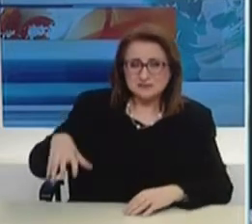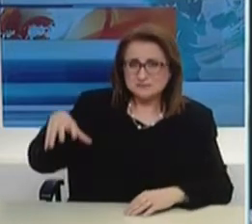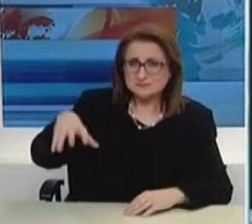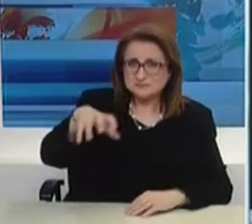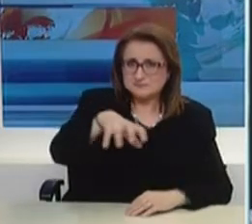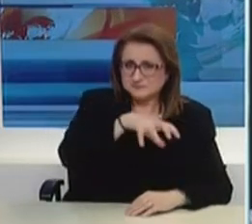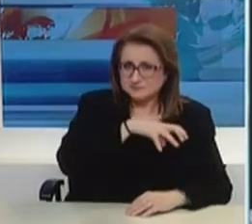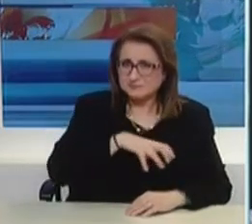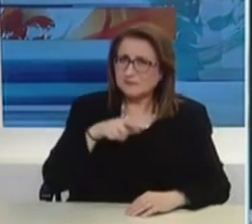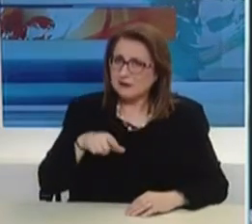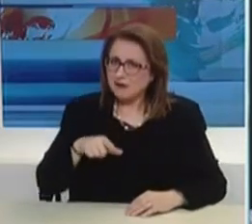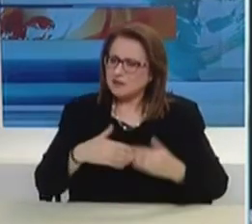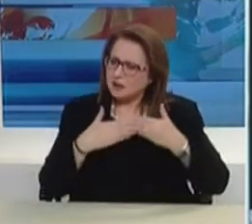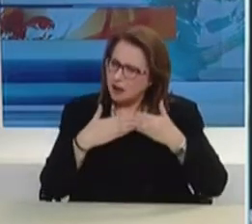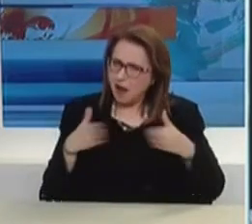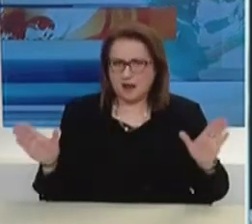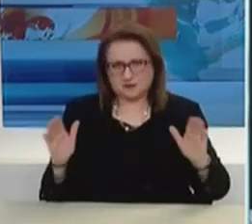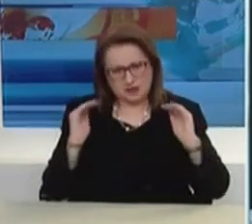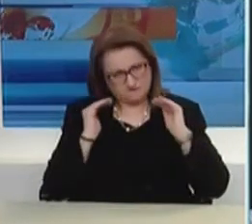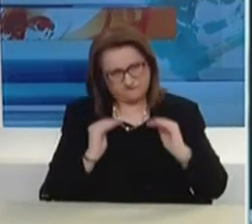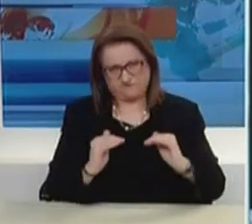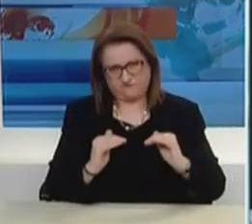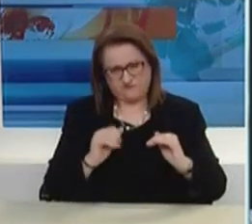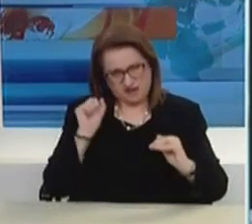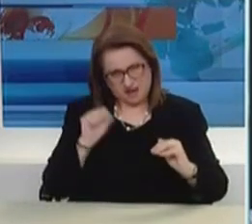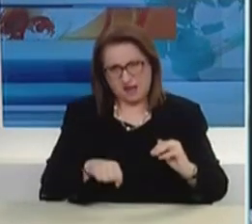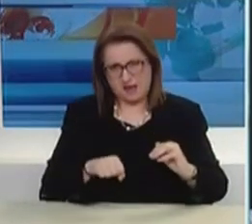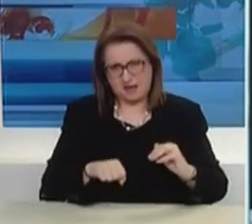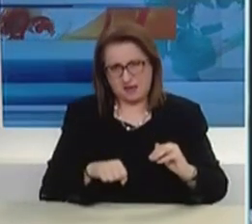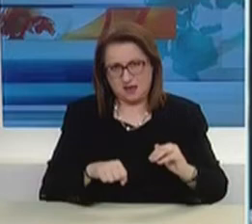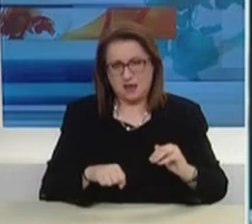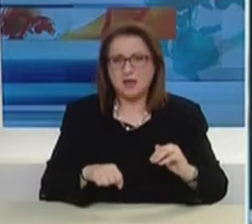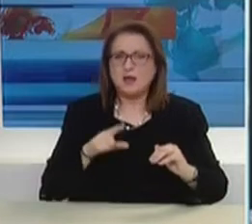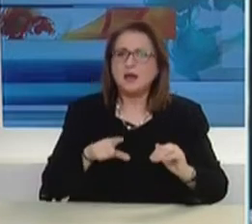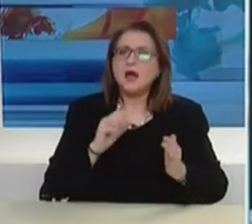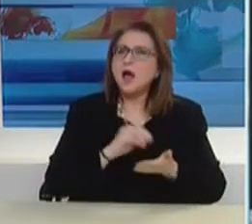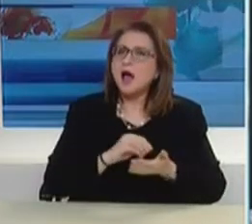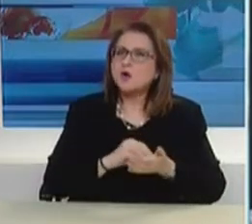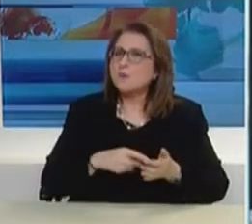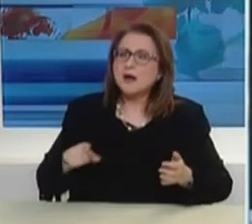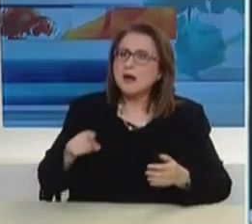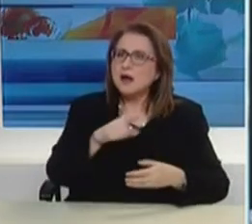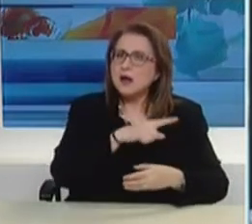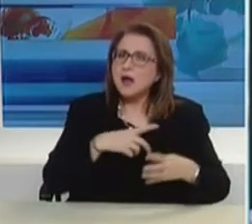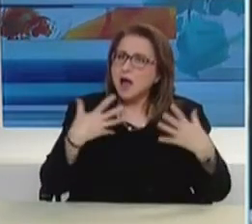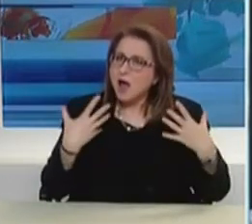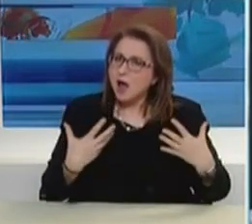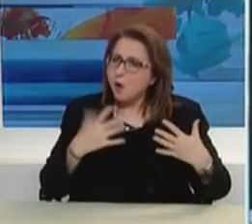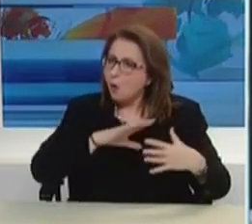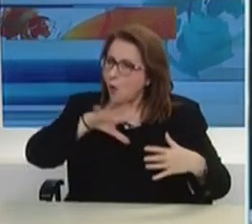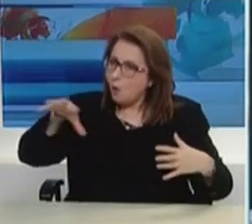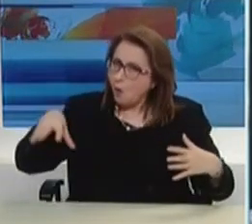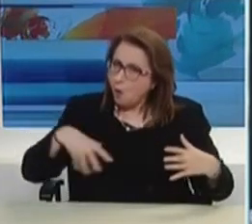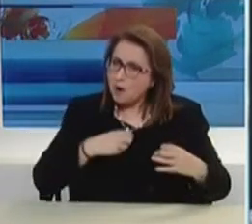και θα παραμείνουν ανοιχτά. Είναι σαφές ότι έχουμε όλοι πλήρη πρόσβαση